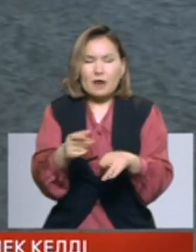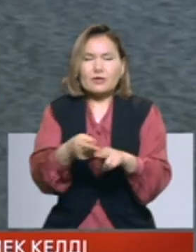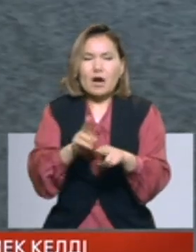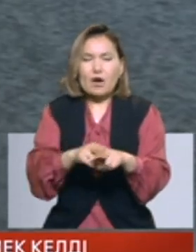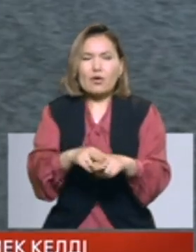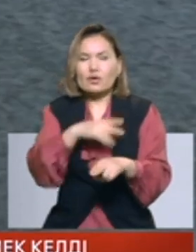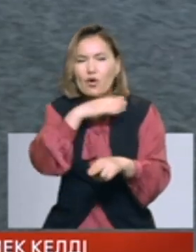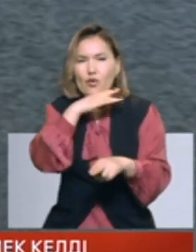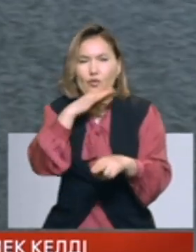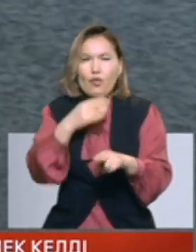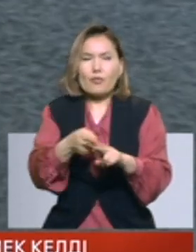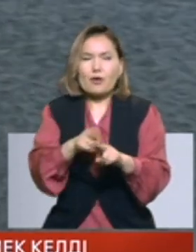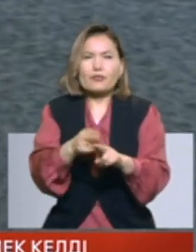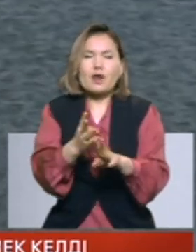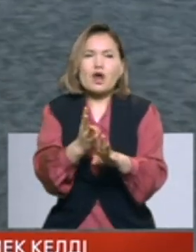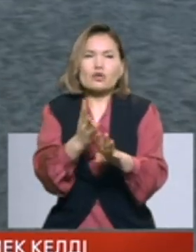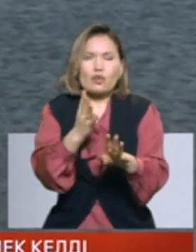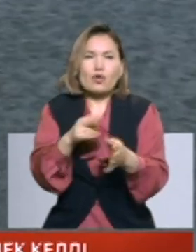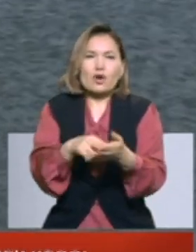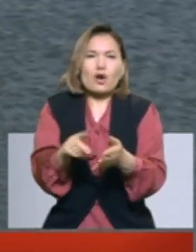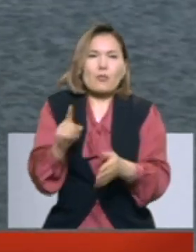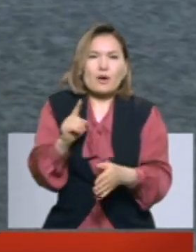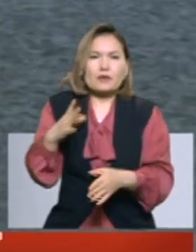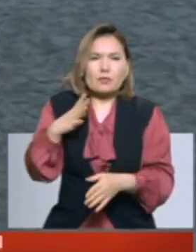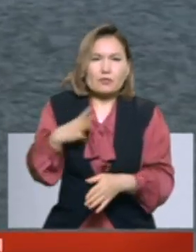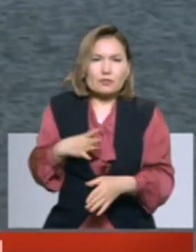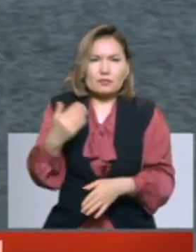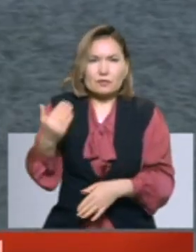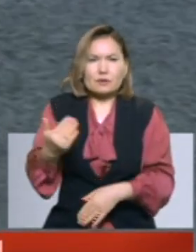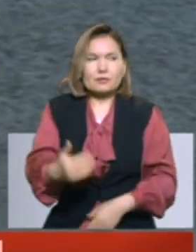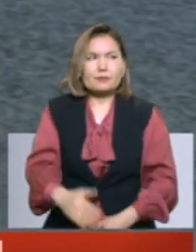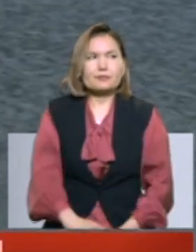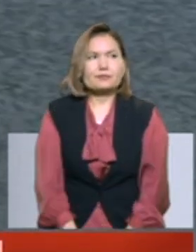үшін айлап кезек күтуге мәжбүр болып отыр.